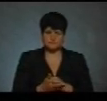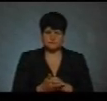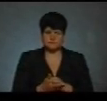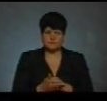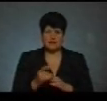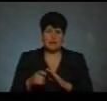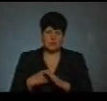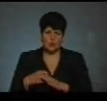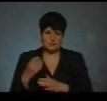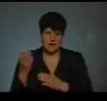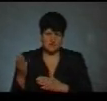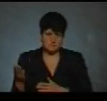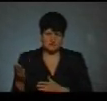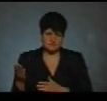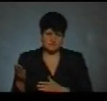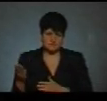Донецькій